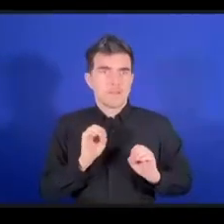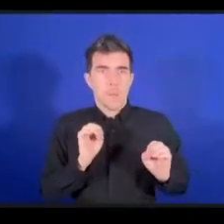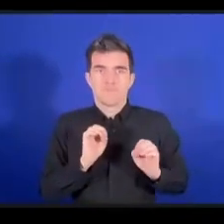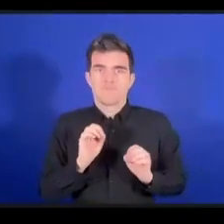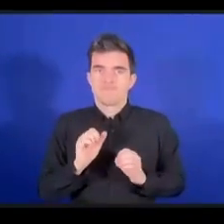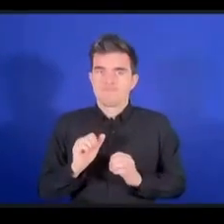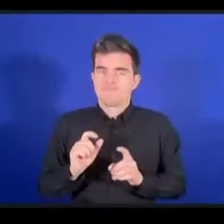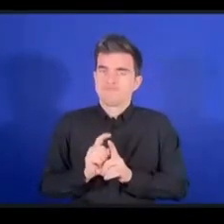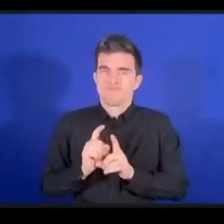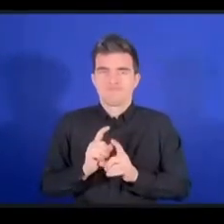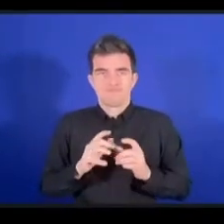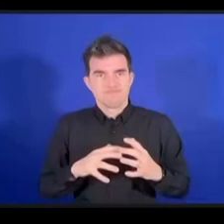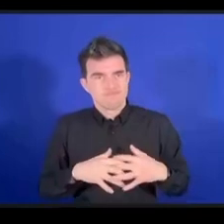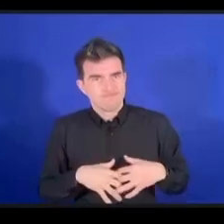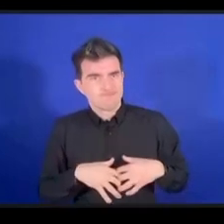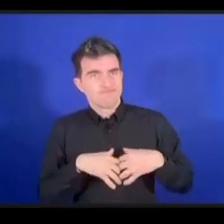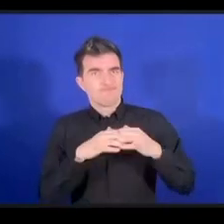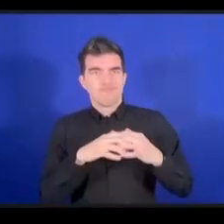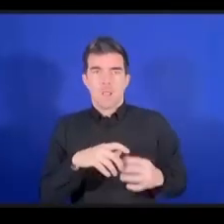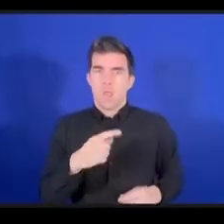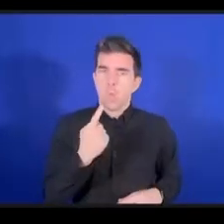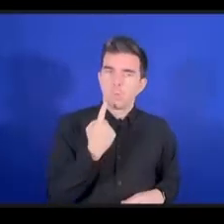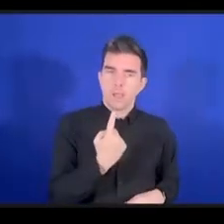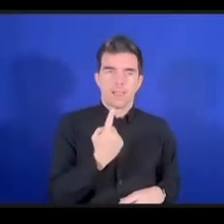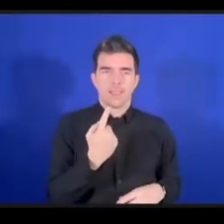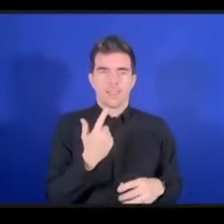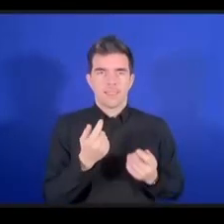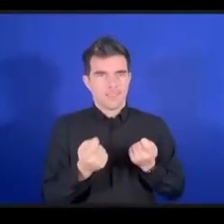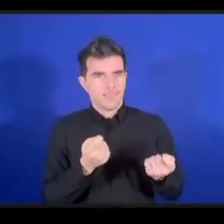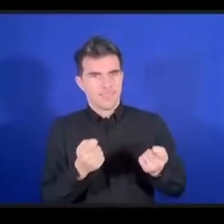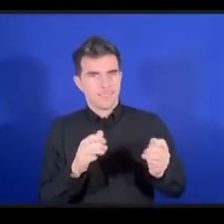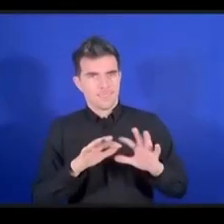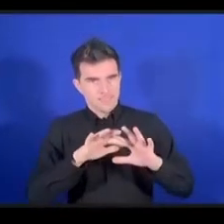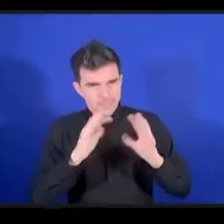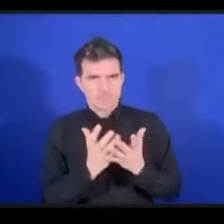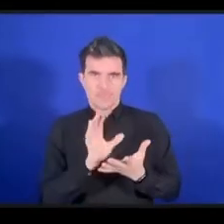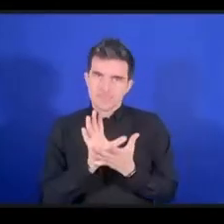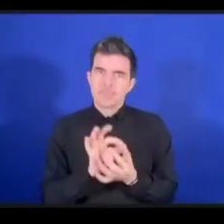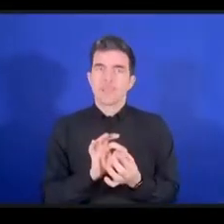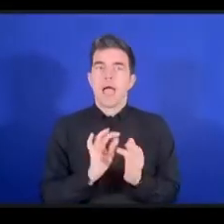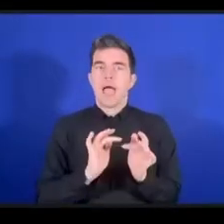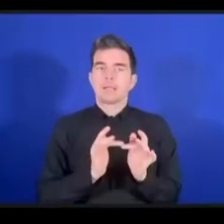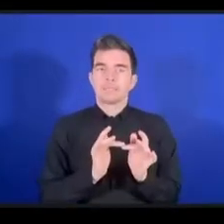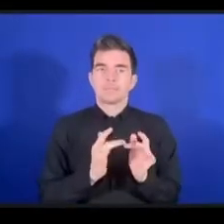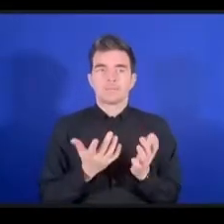我们没有一个统一的这个负责互联网治理的机构，